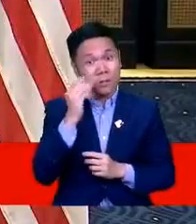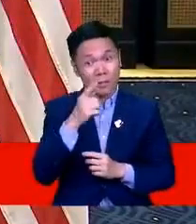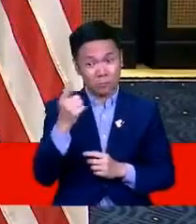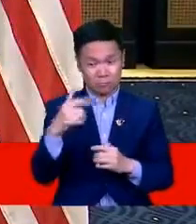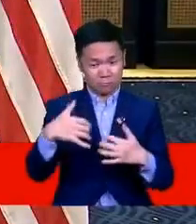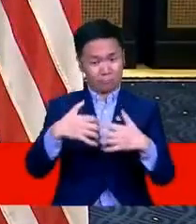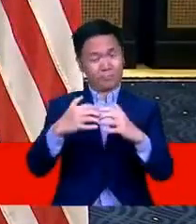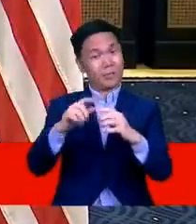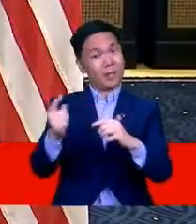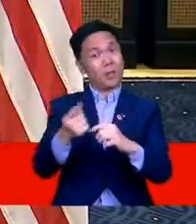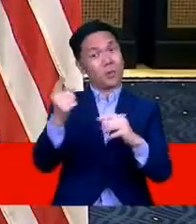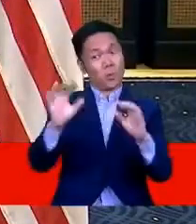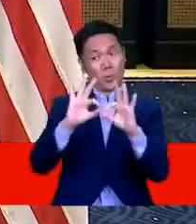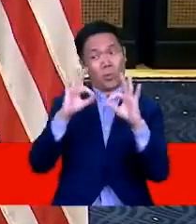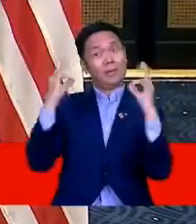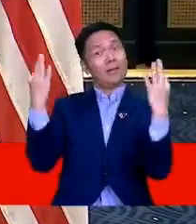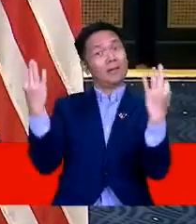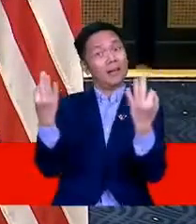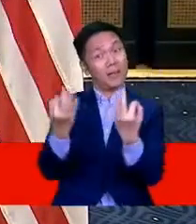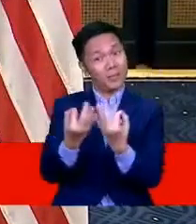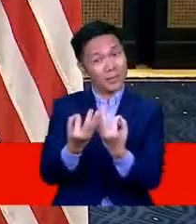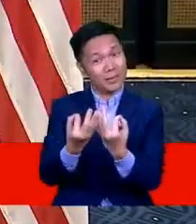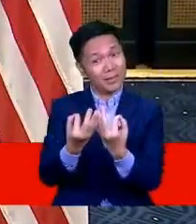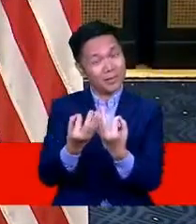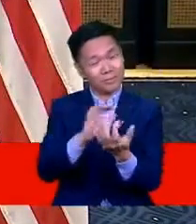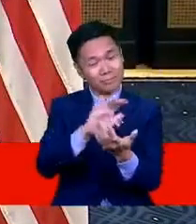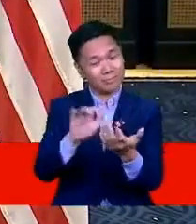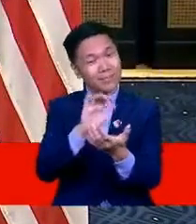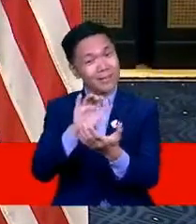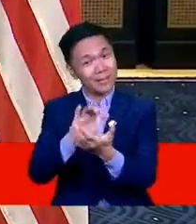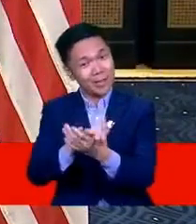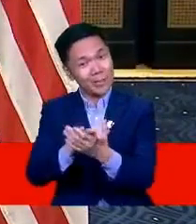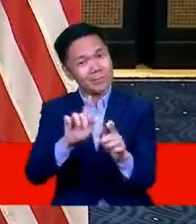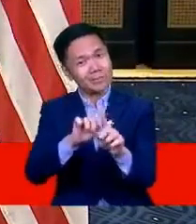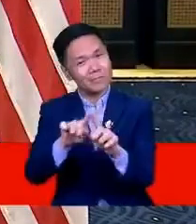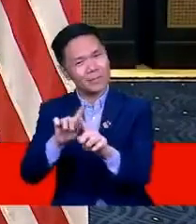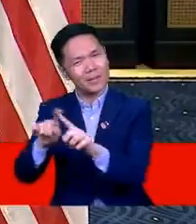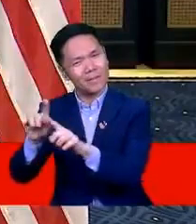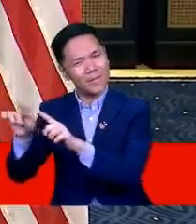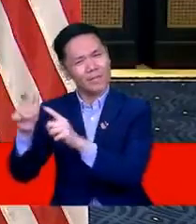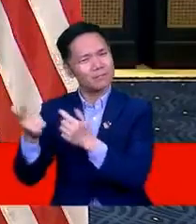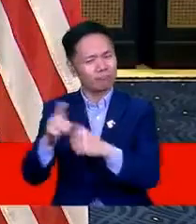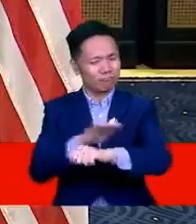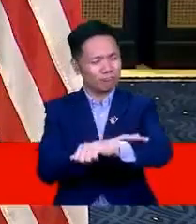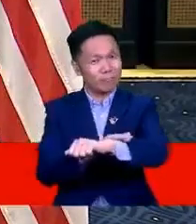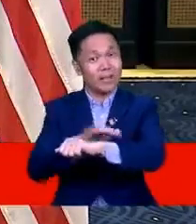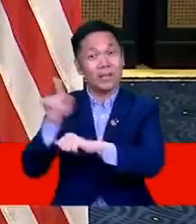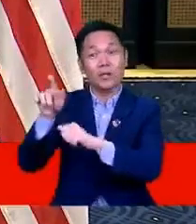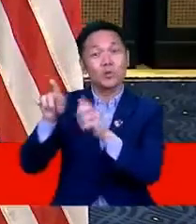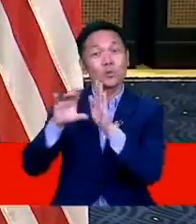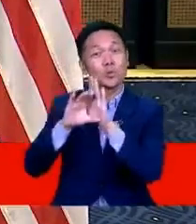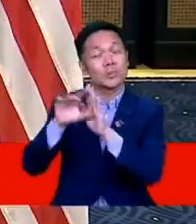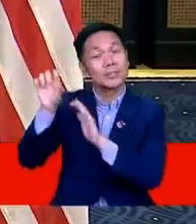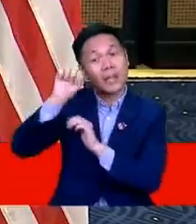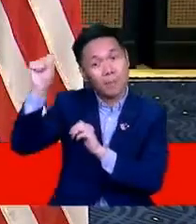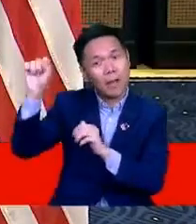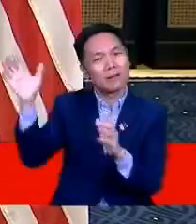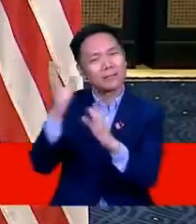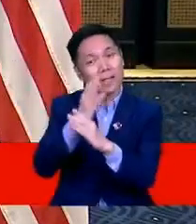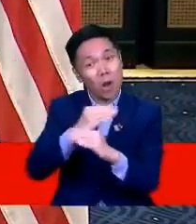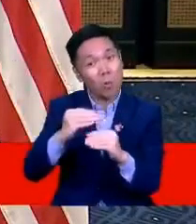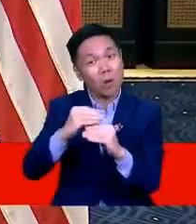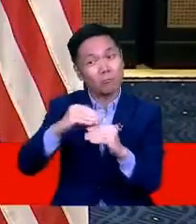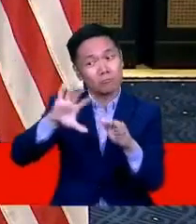sesebuah keluarga yang berkahwin dengan pelbagai bangsa dan agama contohnya di Sabah dan Serawak